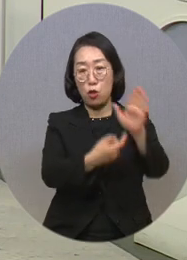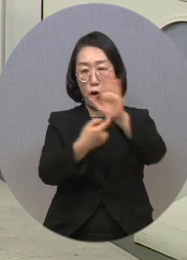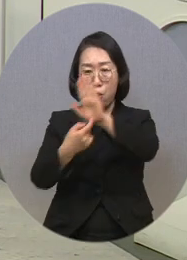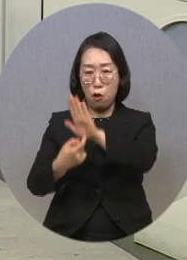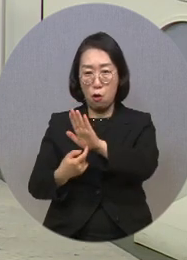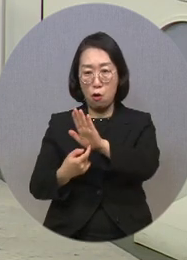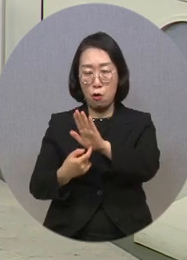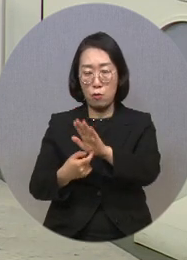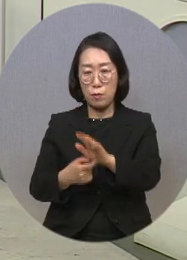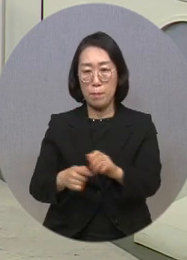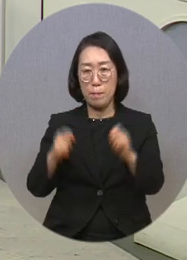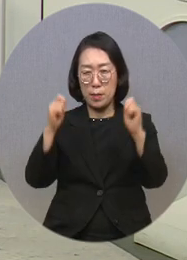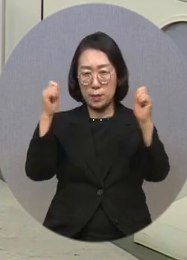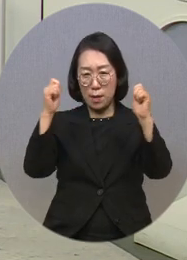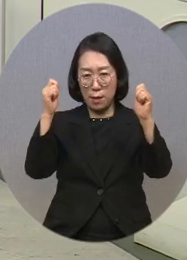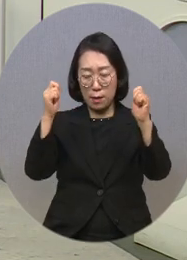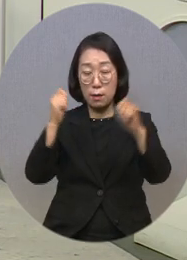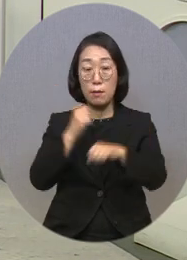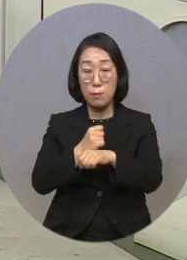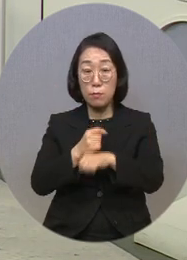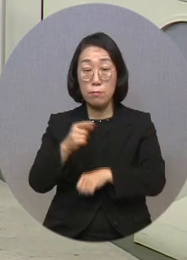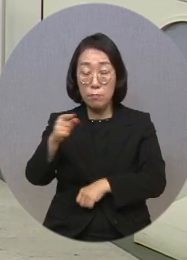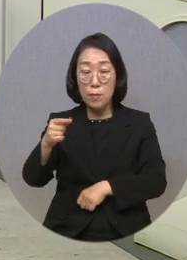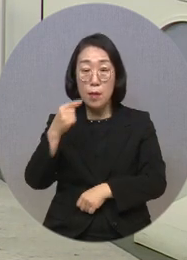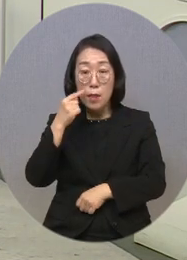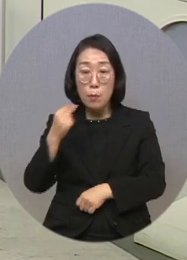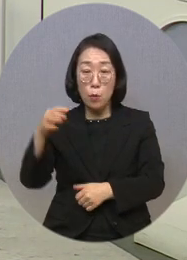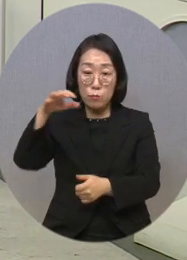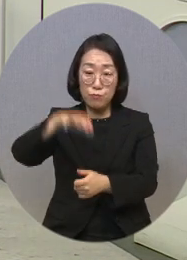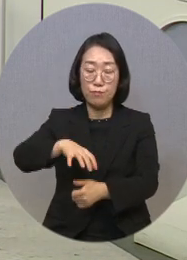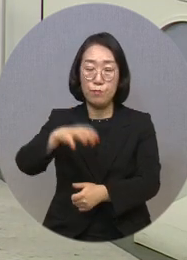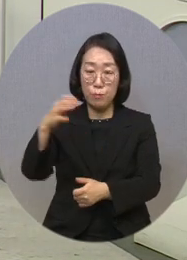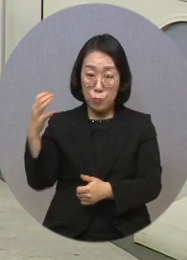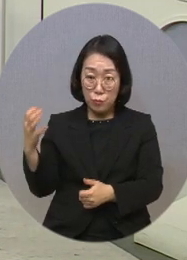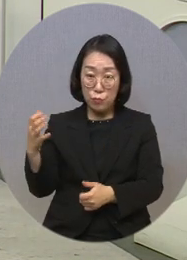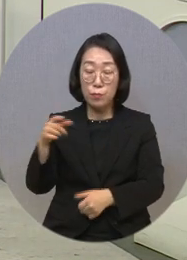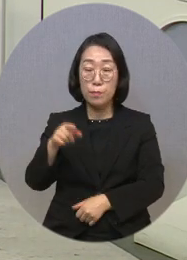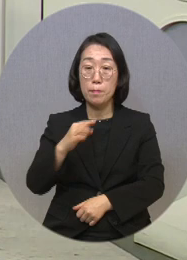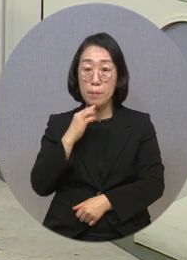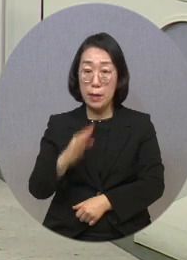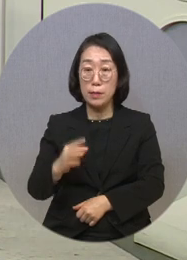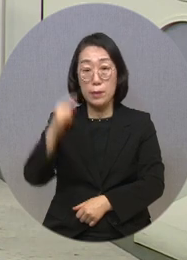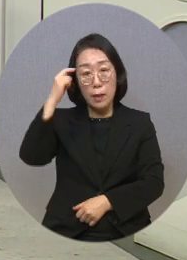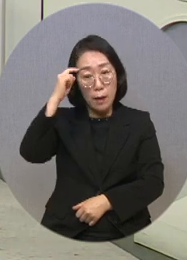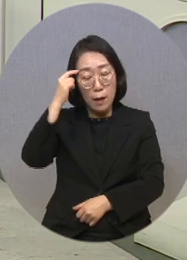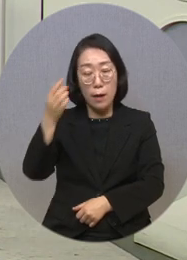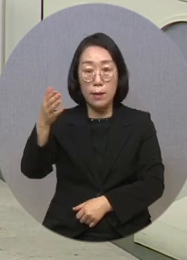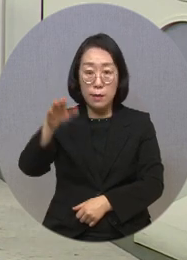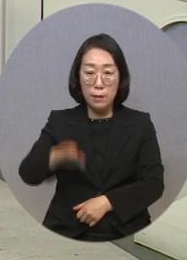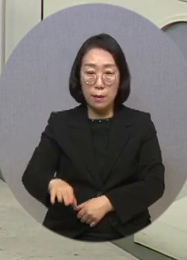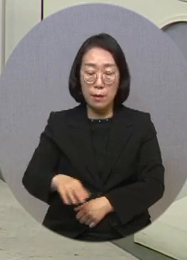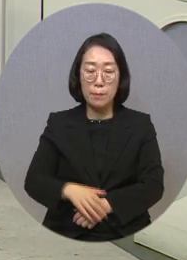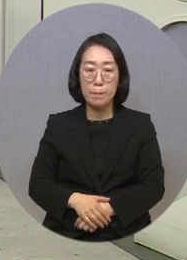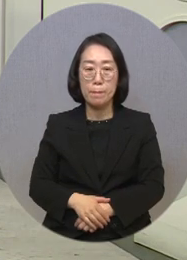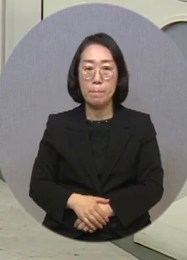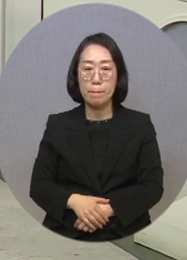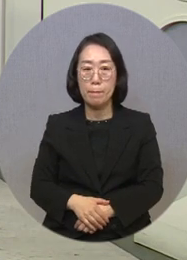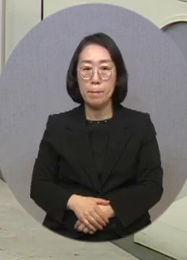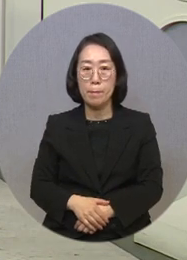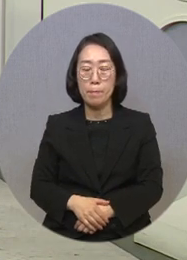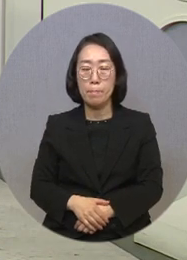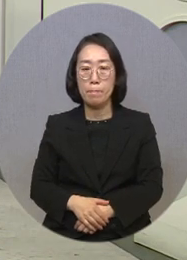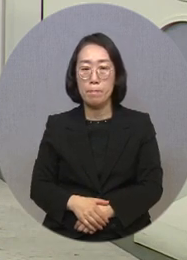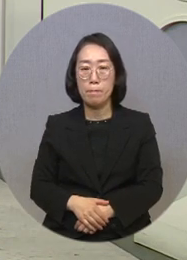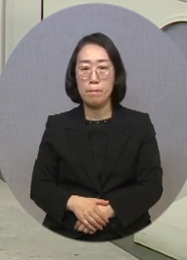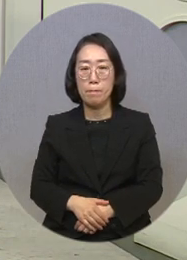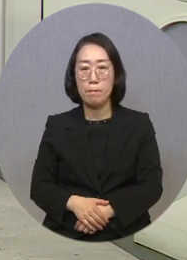하고 그 일제 치하에서 벗어나기 위한 그런 것만을 생각하게 되는데 네. 우리 한민족에게는